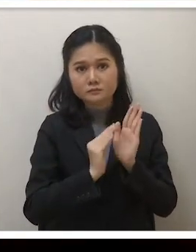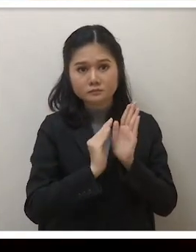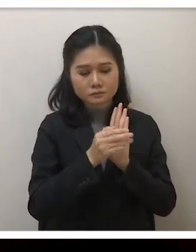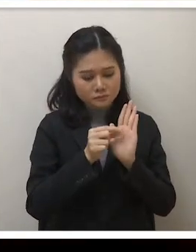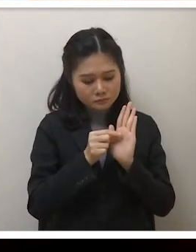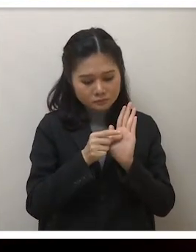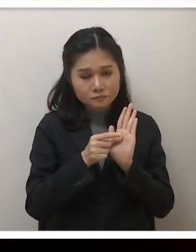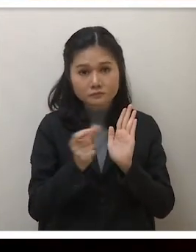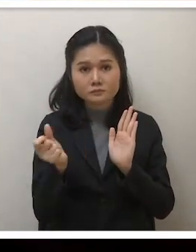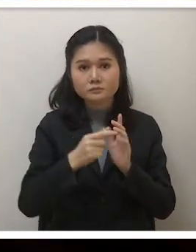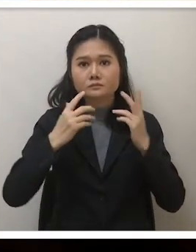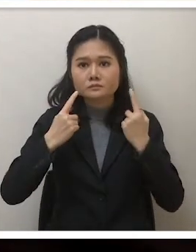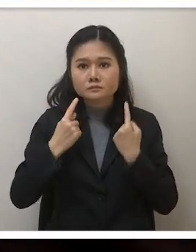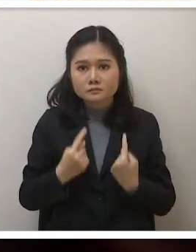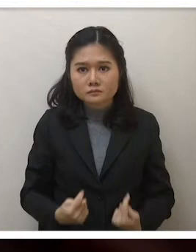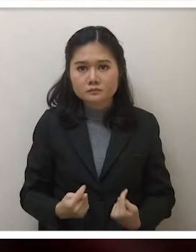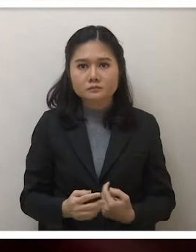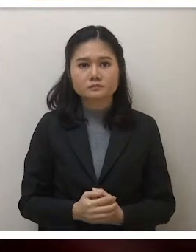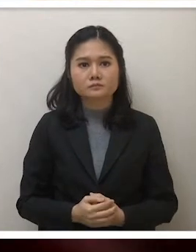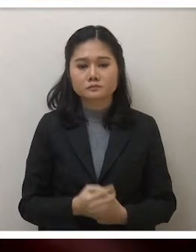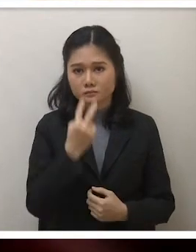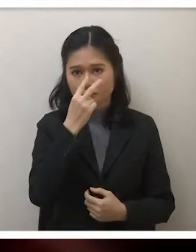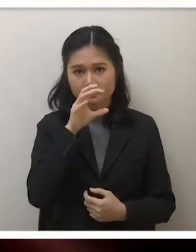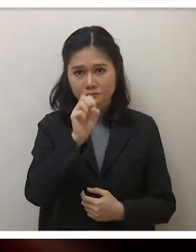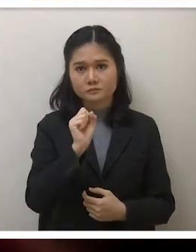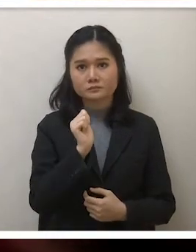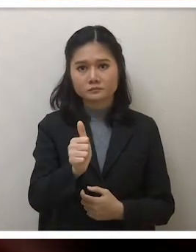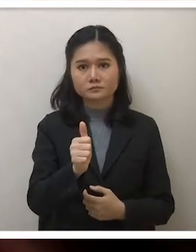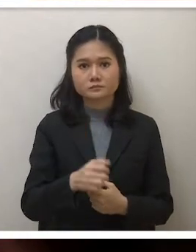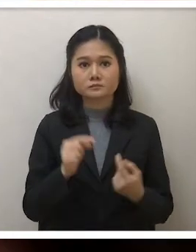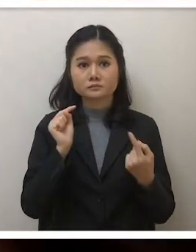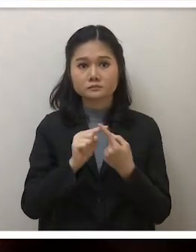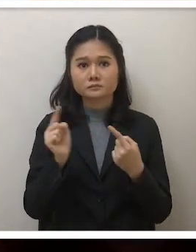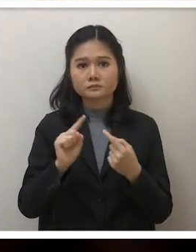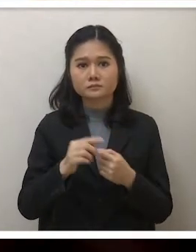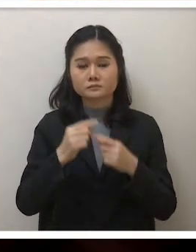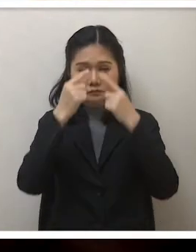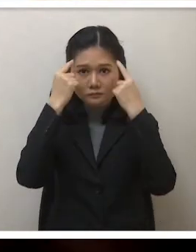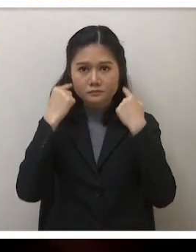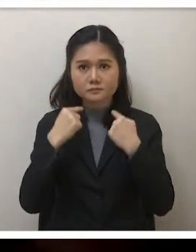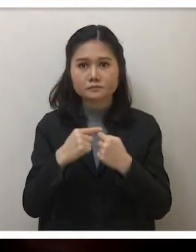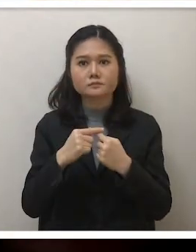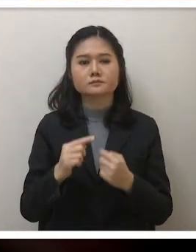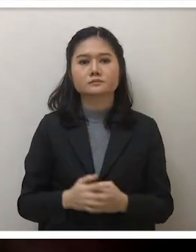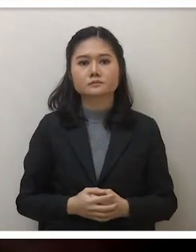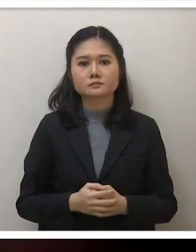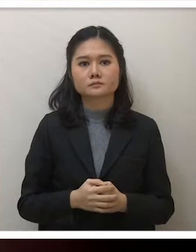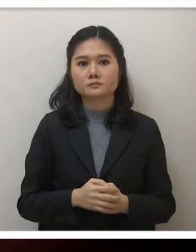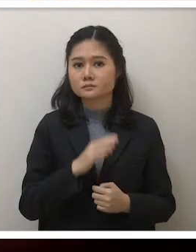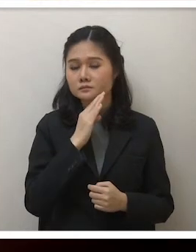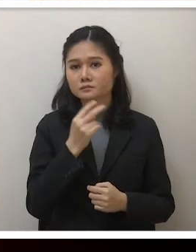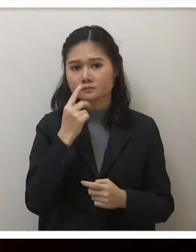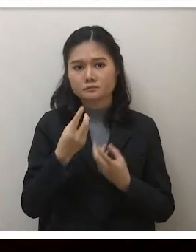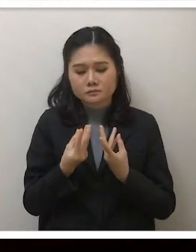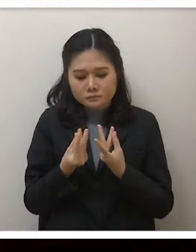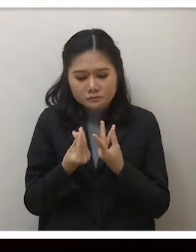มากกว่าลำตัวนะครับที่เราสังเกตเห็นได้นะครับคือส่วนใบหน้าทั้งหมดเนี่ยนะครับพอเรามาดูในส่ว